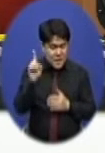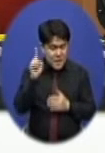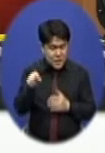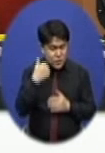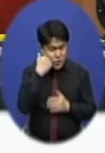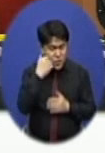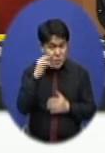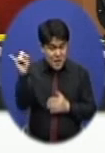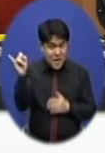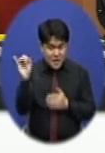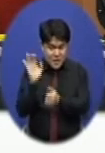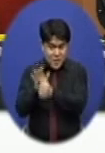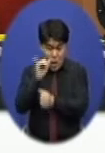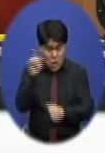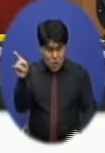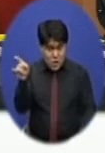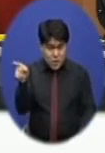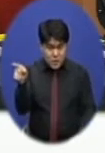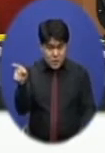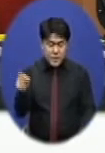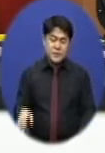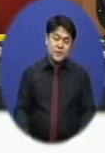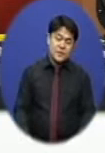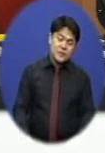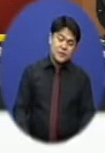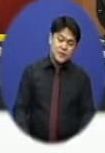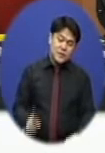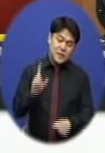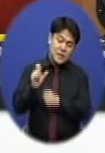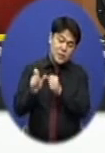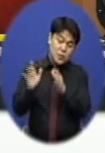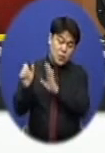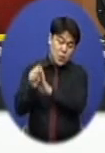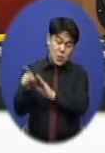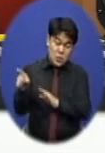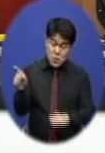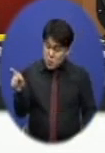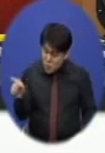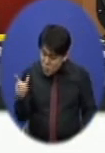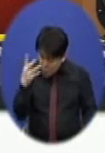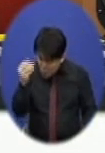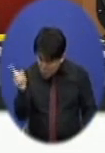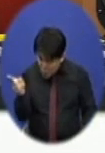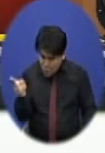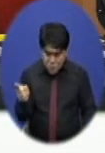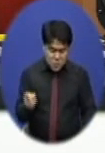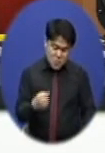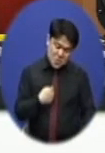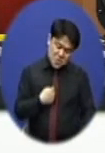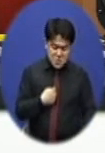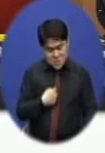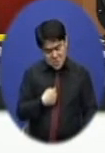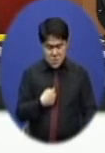엄마가 이제 한 네. 지금 딸 며느리. 네. 한 15년 됐어요. 아. 네. 근데 거기서 제가 무료